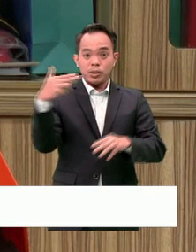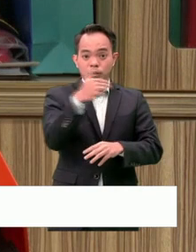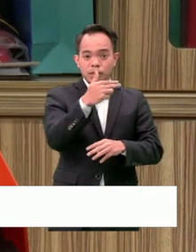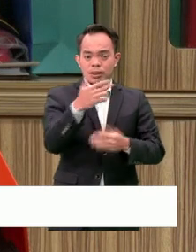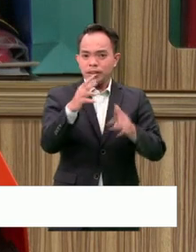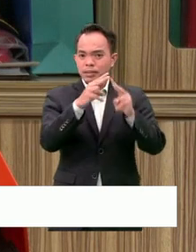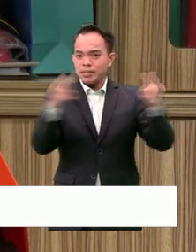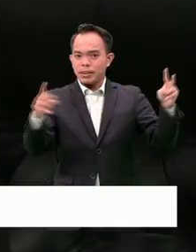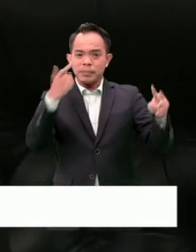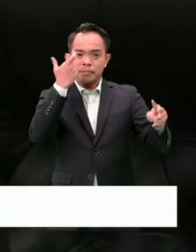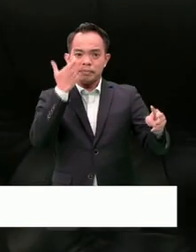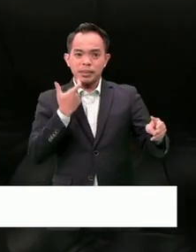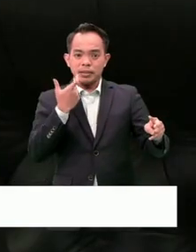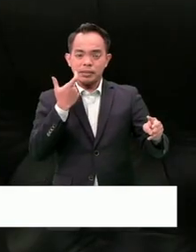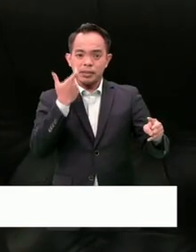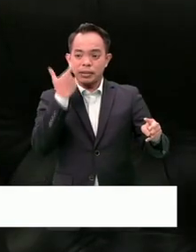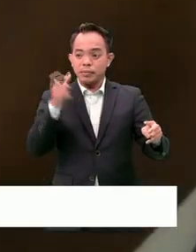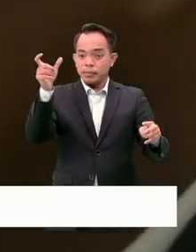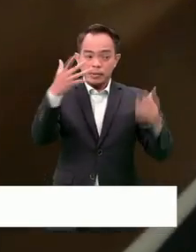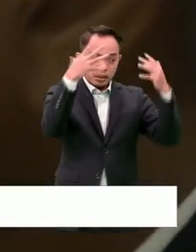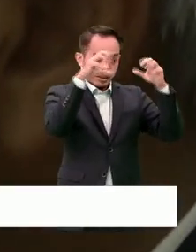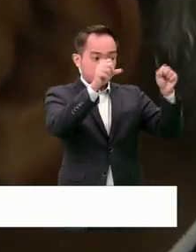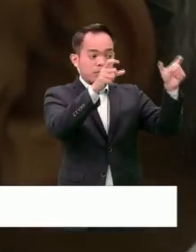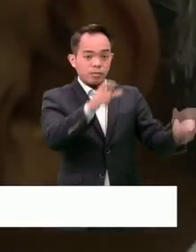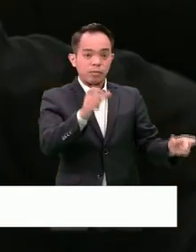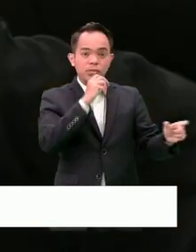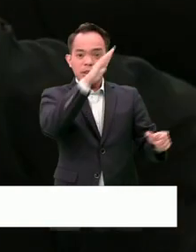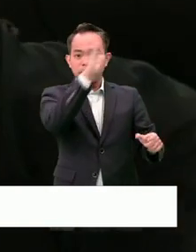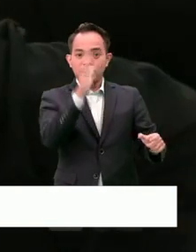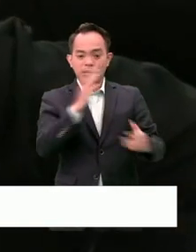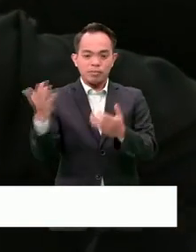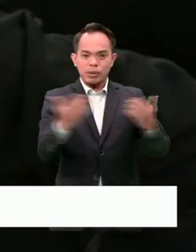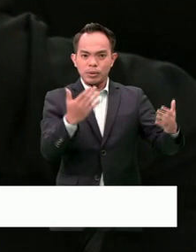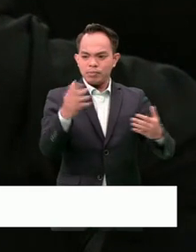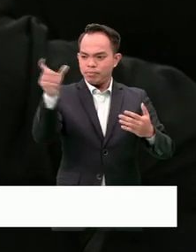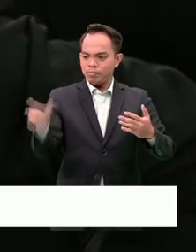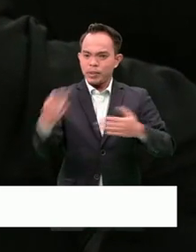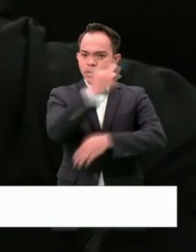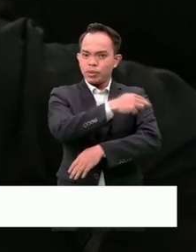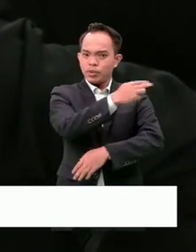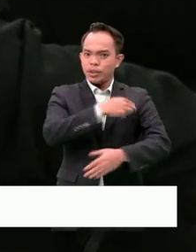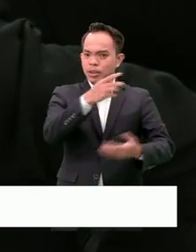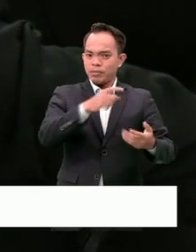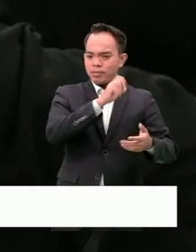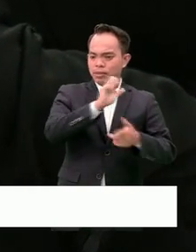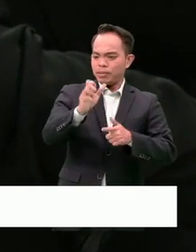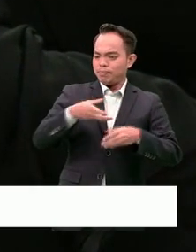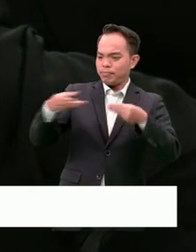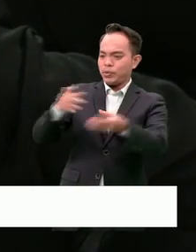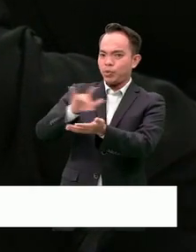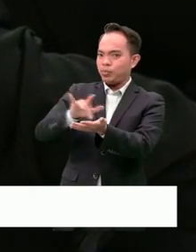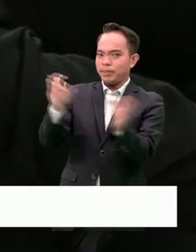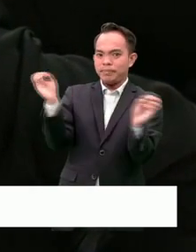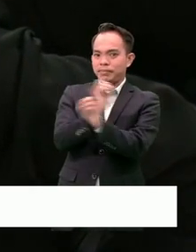Lebih menyedihkan apabila majikan wanita itu tidak pernah membawa mangsa ke hospital atau memberikan apa-apa ubat